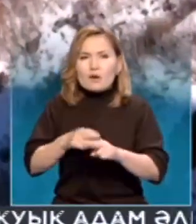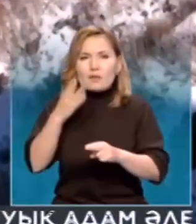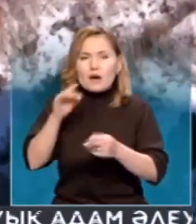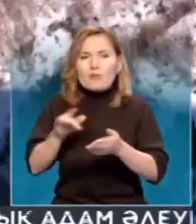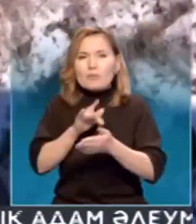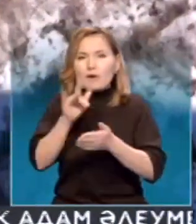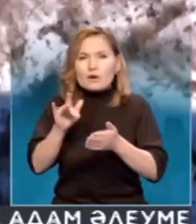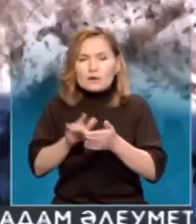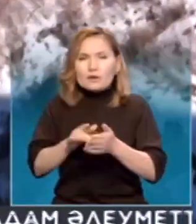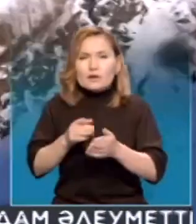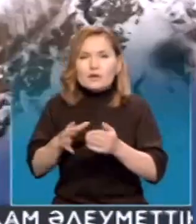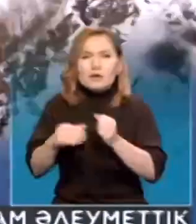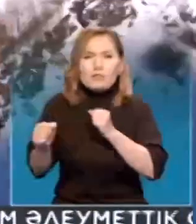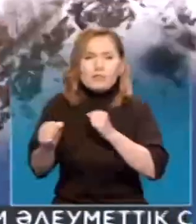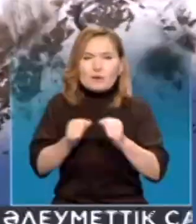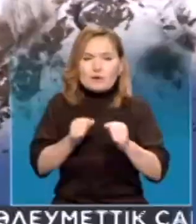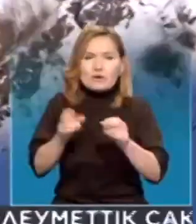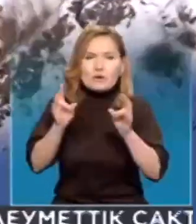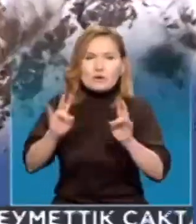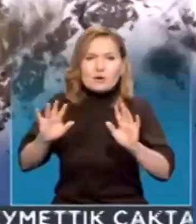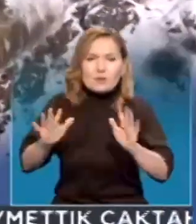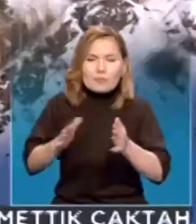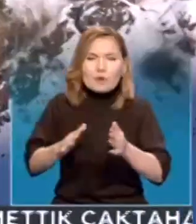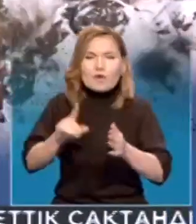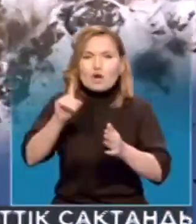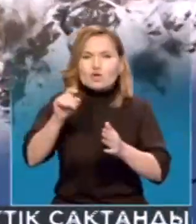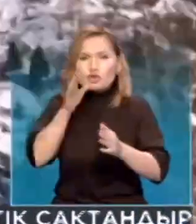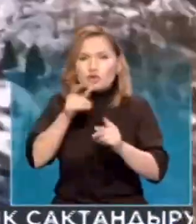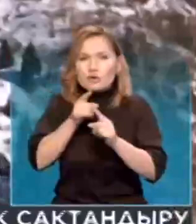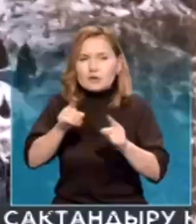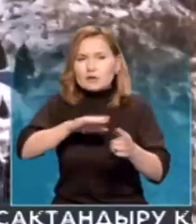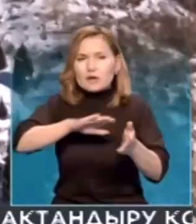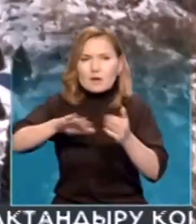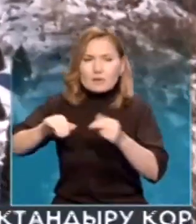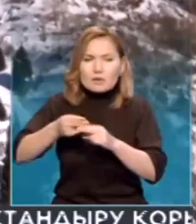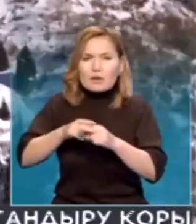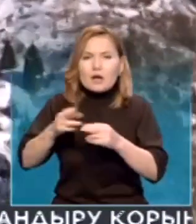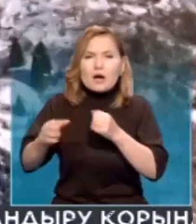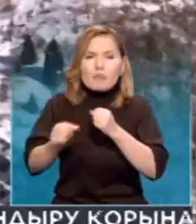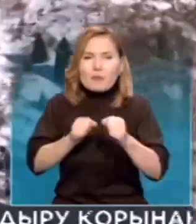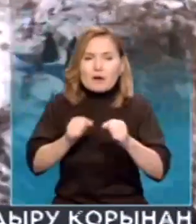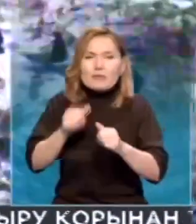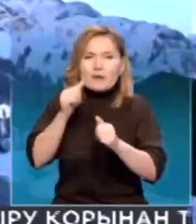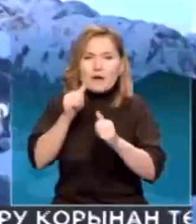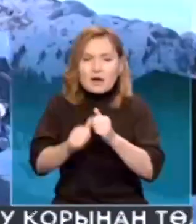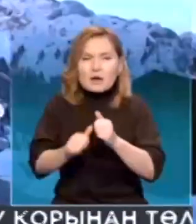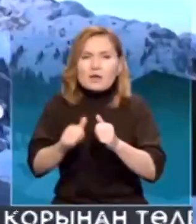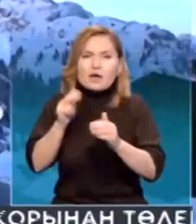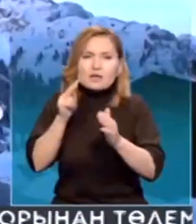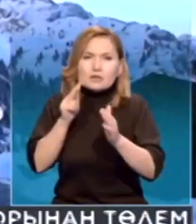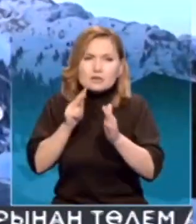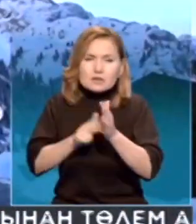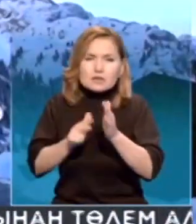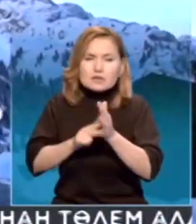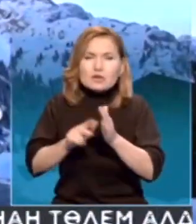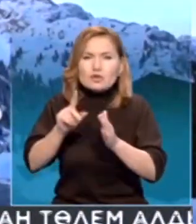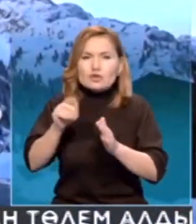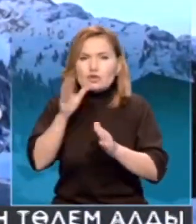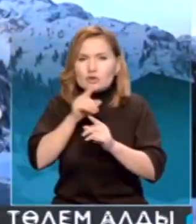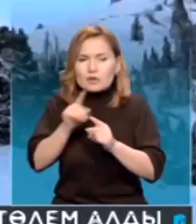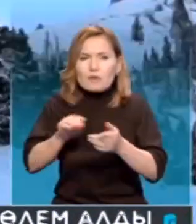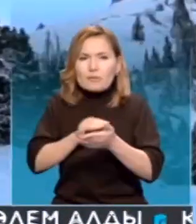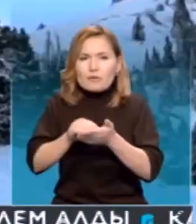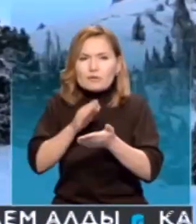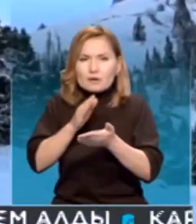Алматыдағы соңғы жойқын дүмпудің болғанына 100 жылдан асыпты. Сейсмологтардың айтуынша, зілзаланың әр 80-100 жылда қайталанып тұратыны